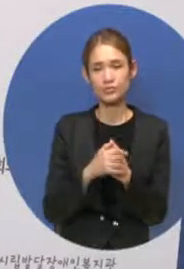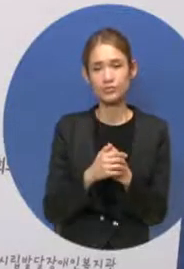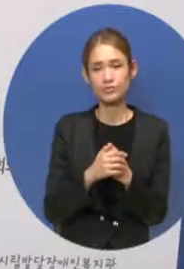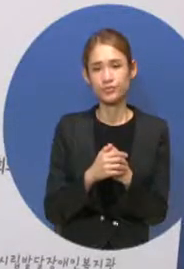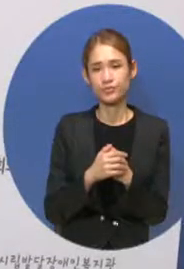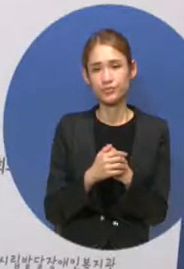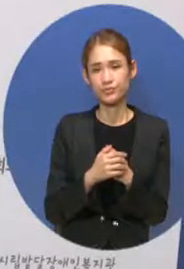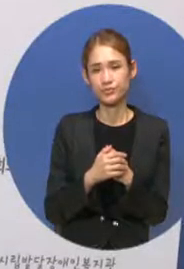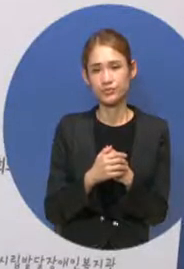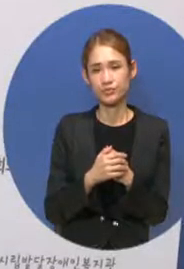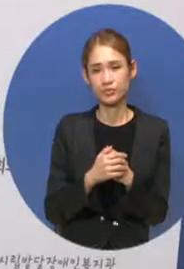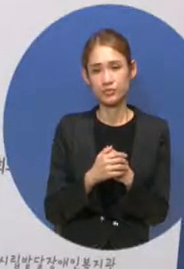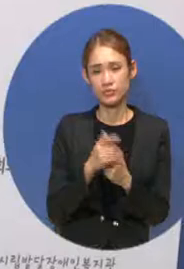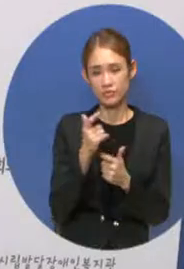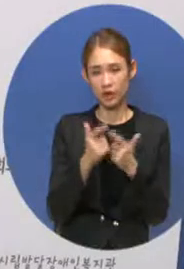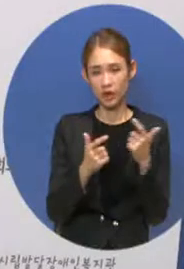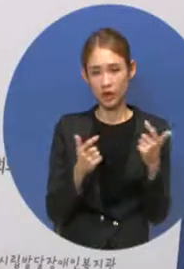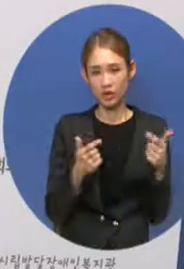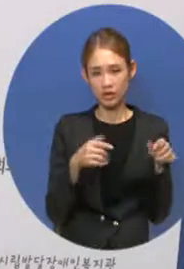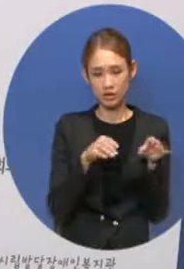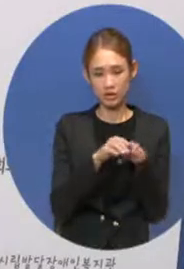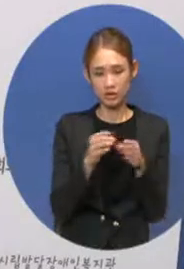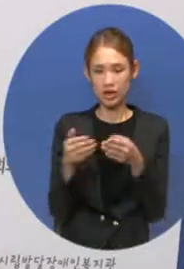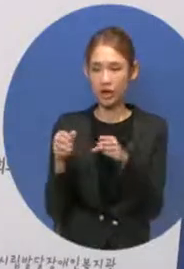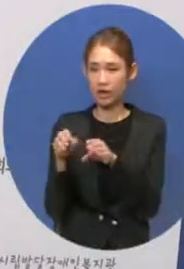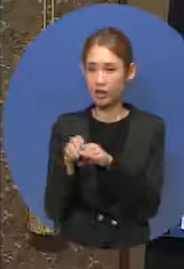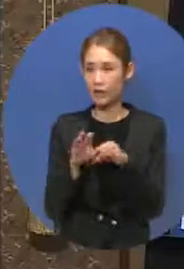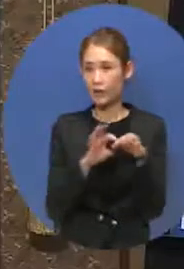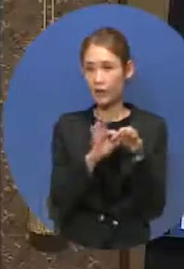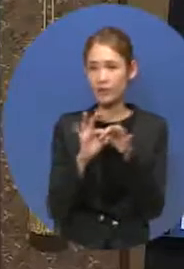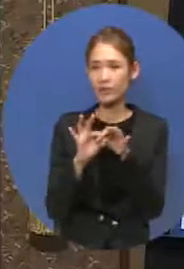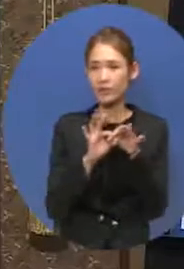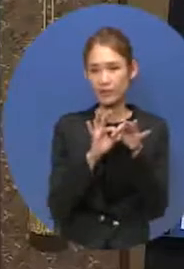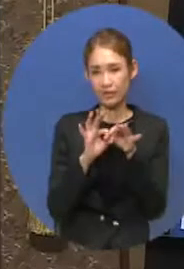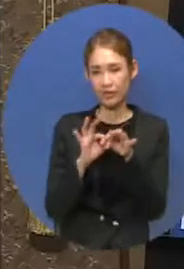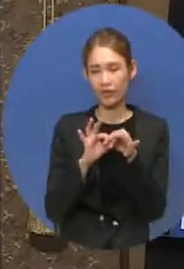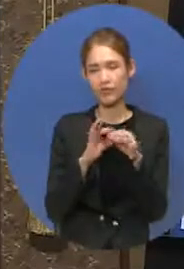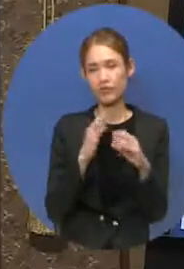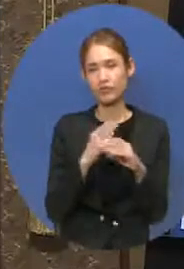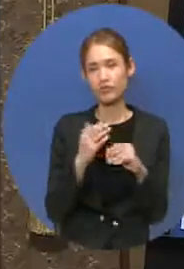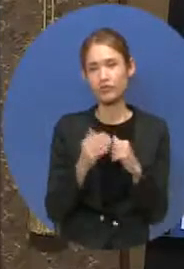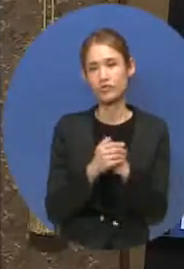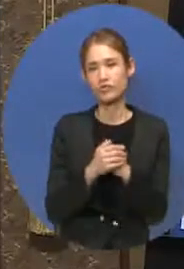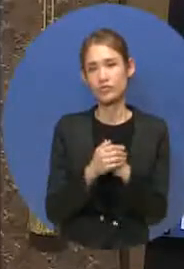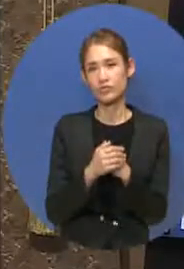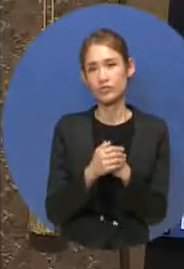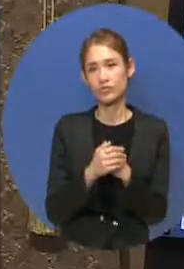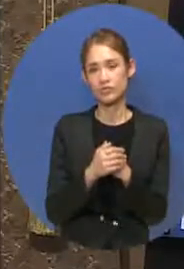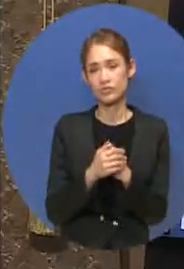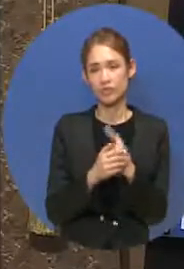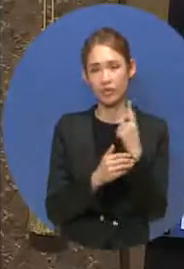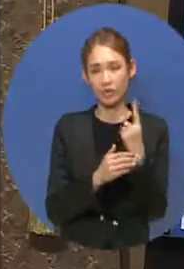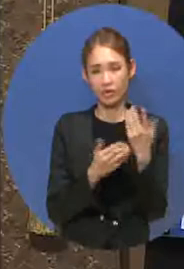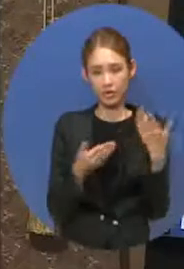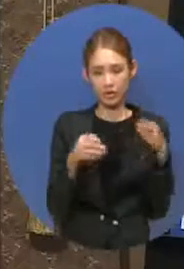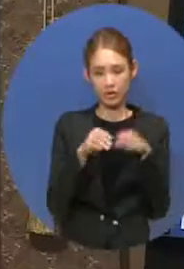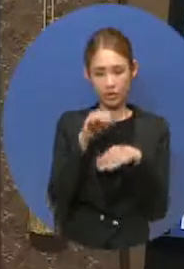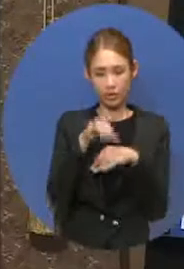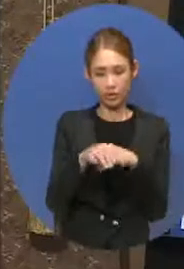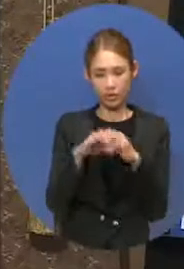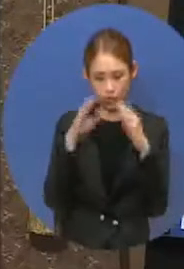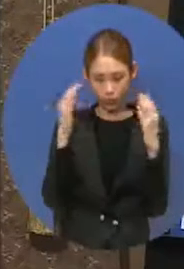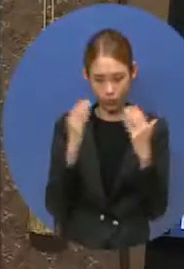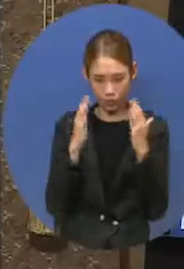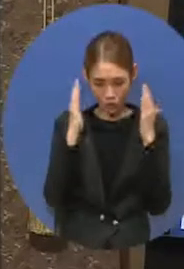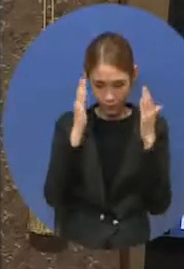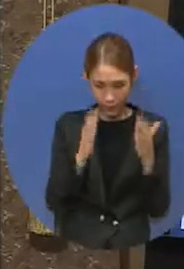그래서 이런 다양한 기관들을 저희가 연계를 하고서 지금 하고 있습니다. 네. 이런 것처럼 하나의 기관이 모든 사업을 할 수